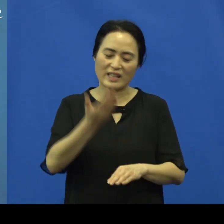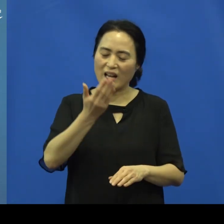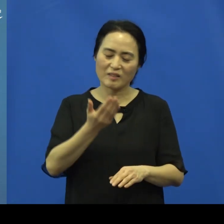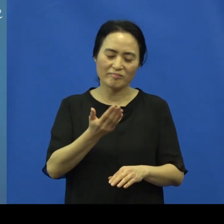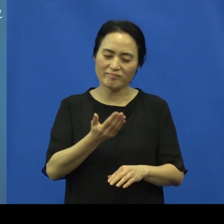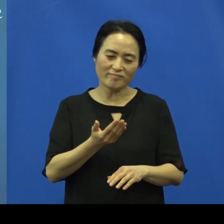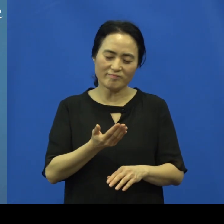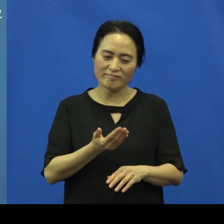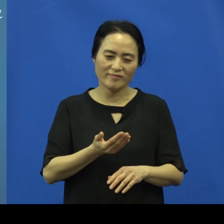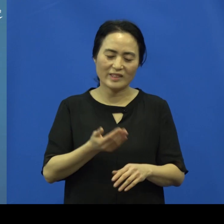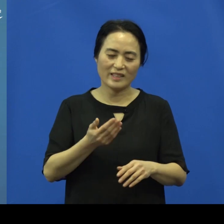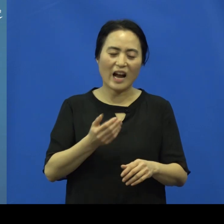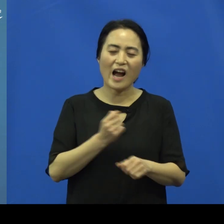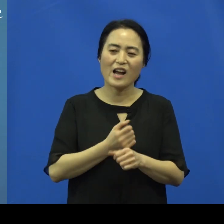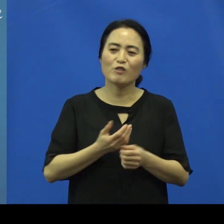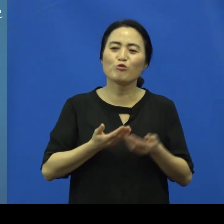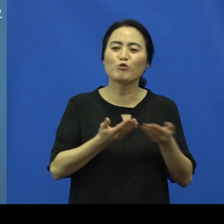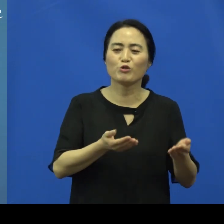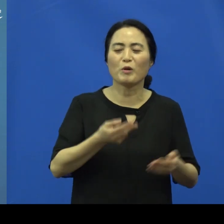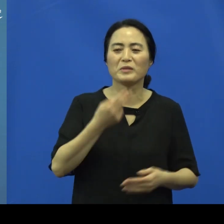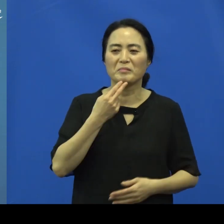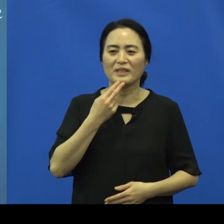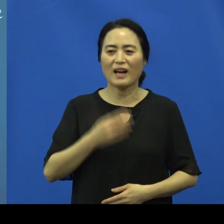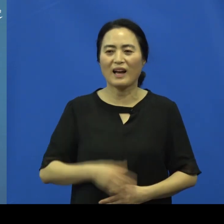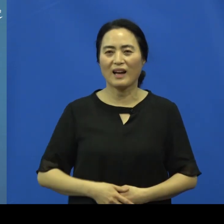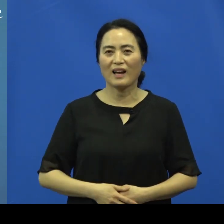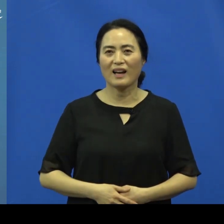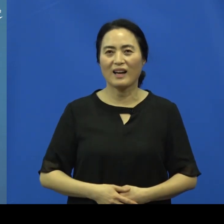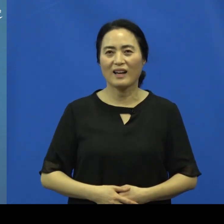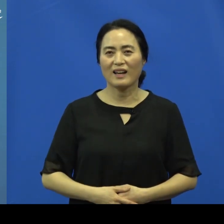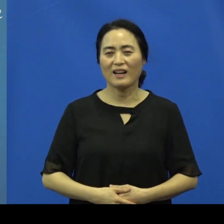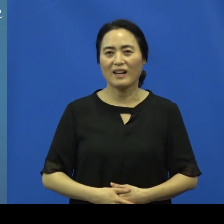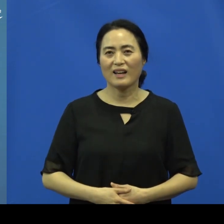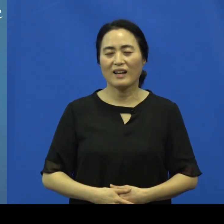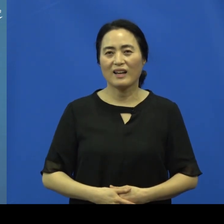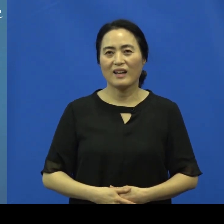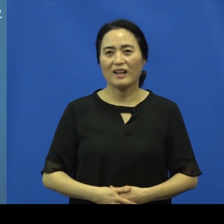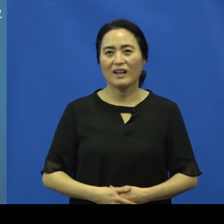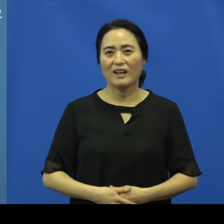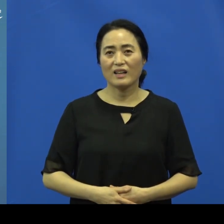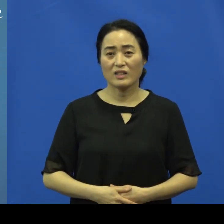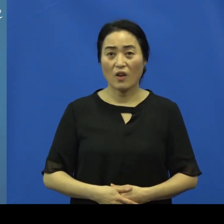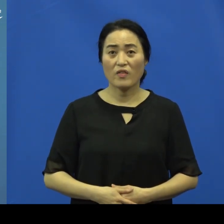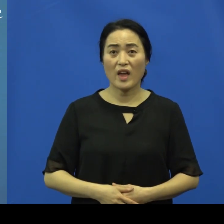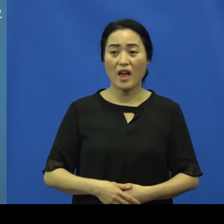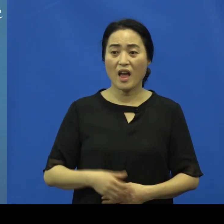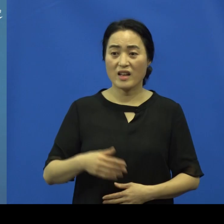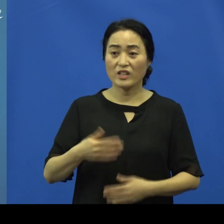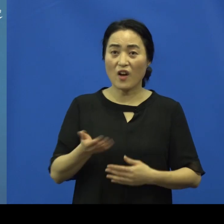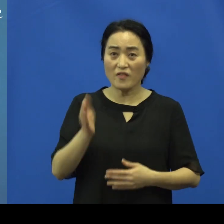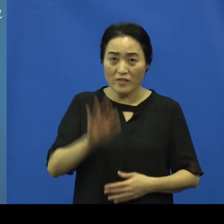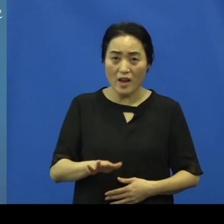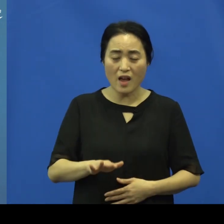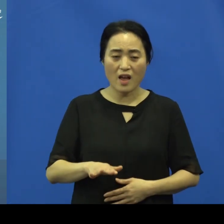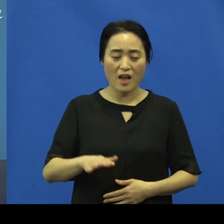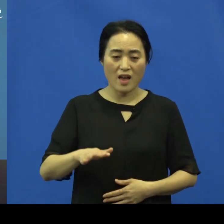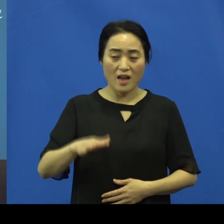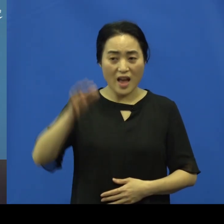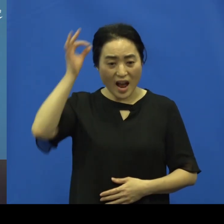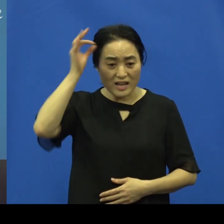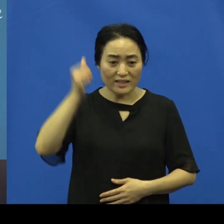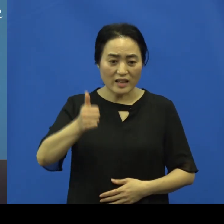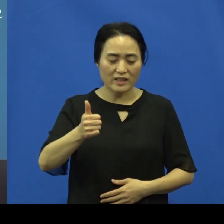일도 일어나지 않는다. 명확한 경계선입니다. 자, 근데 33절에 보니까 들어가서는 문을